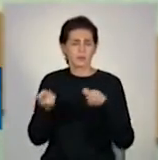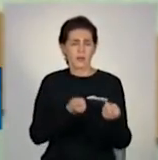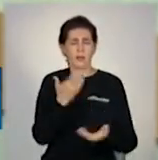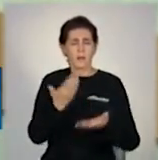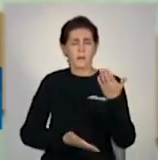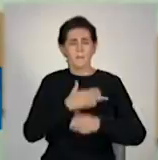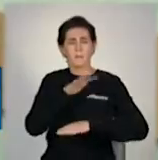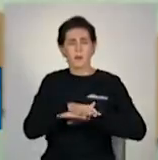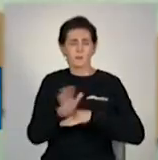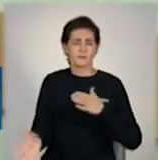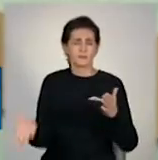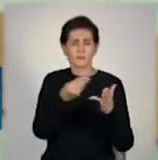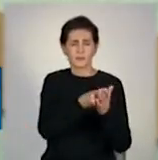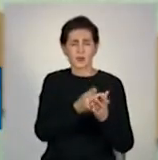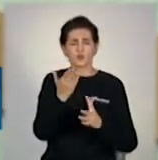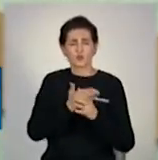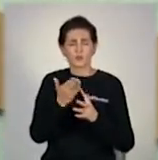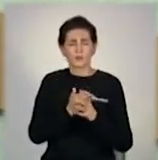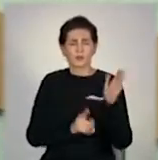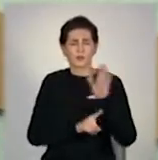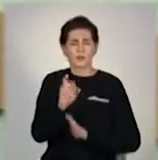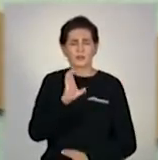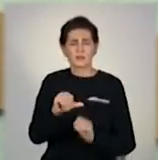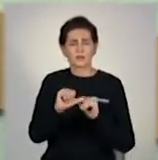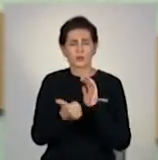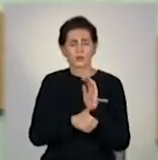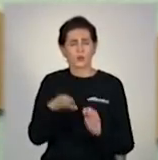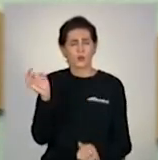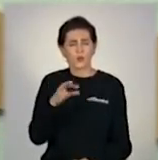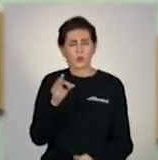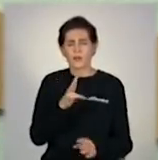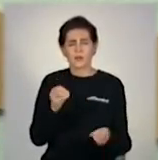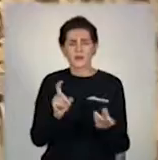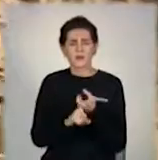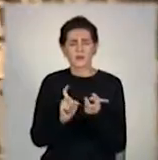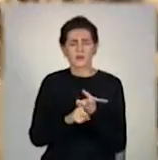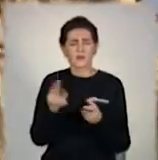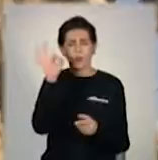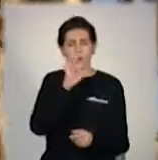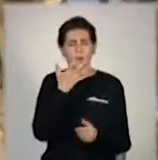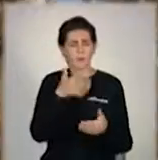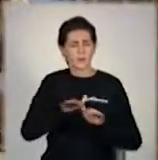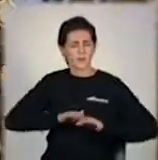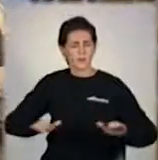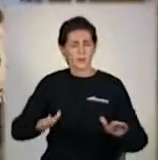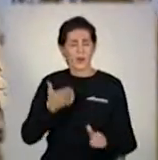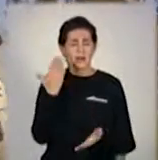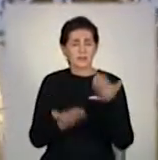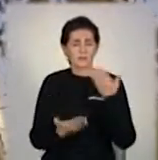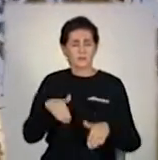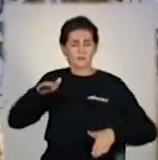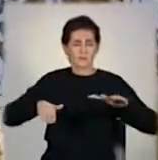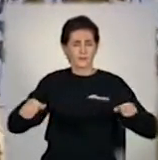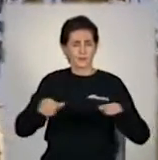зараховані на банк. Субсидія призначена з 16 жовтня, незалежно від видів опалення. Щойно епідситуація стабілізується